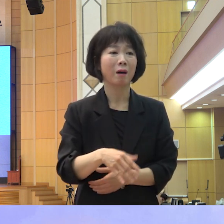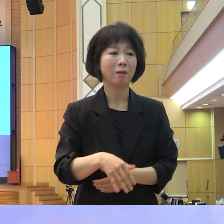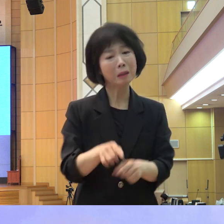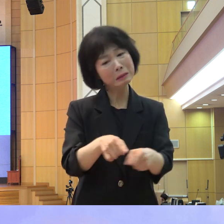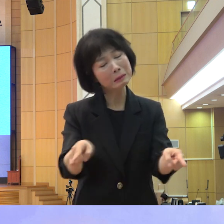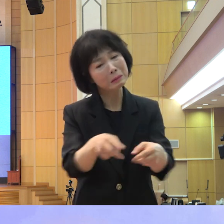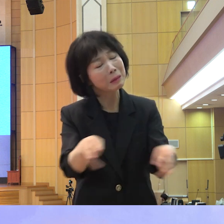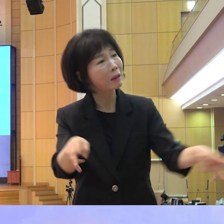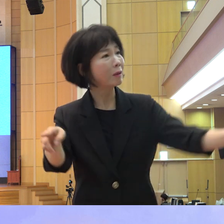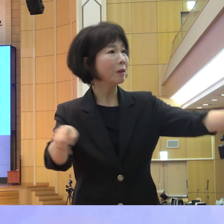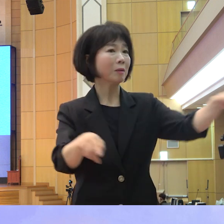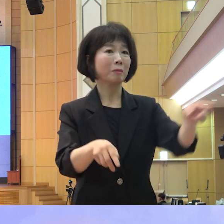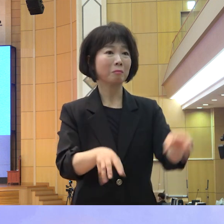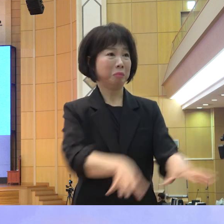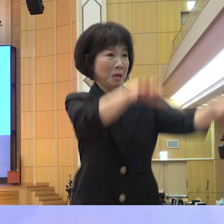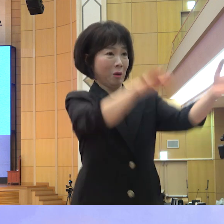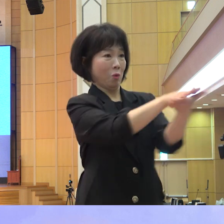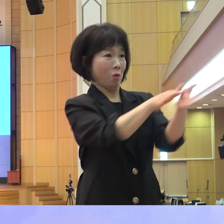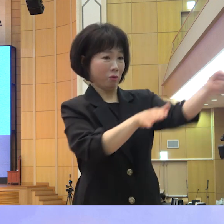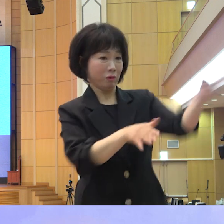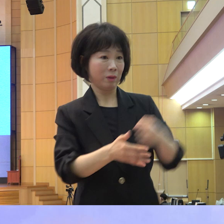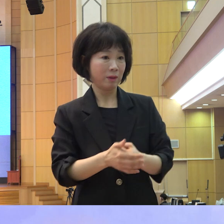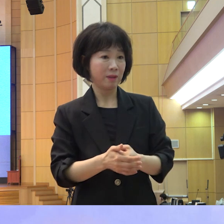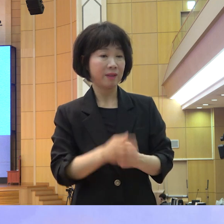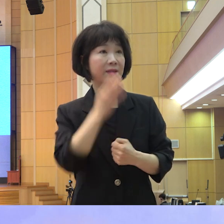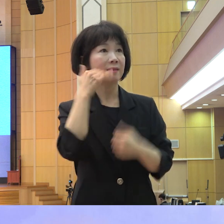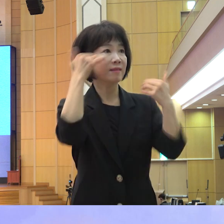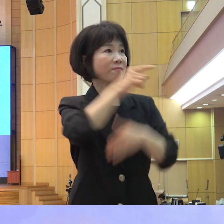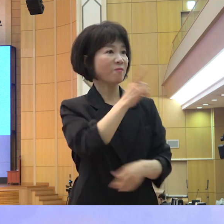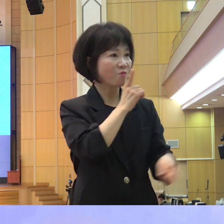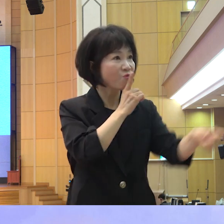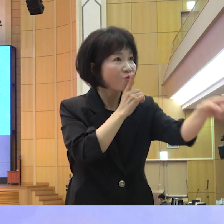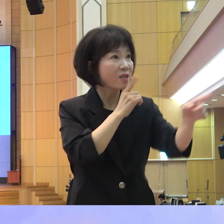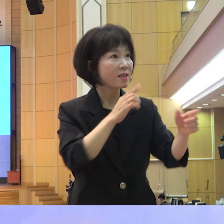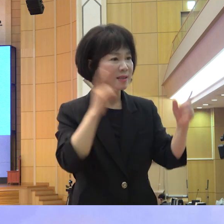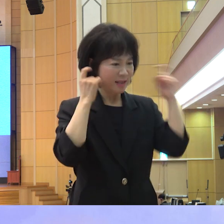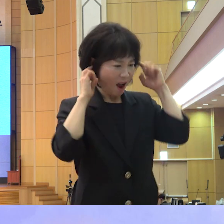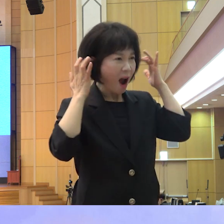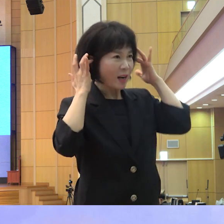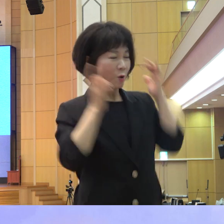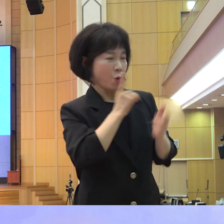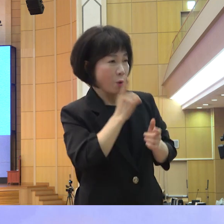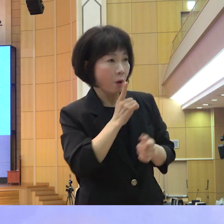말이에요. 그런데 어른들은 어떻게 해요? 저리 가. 시끄러.